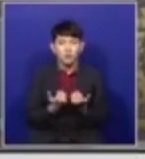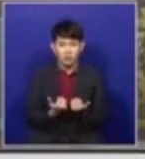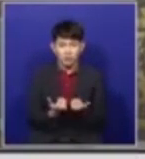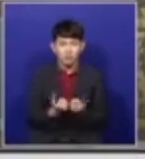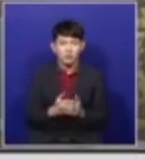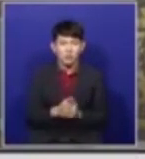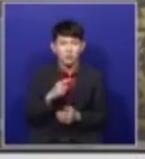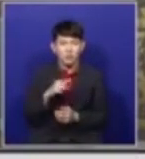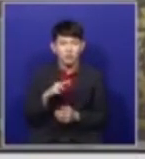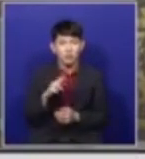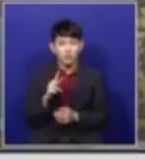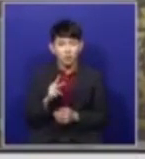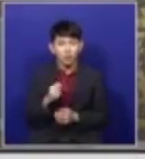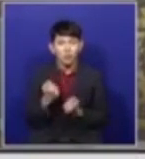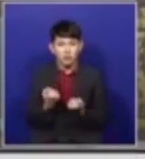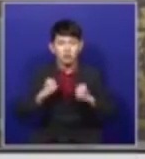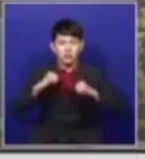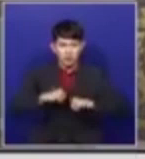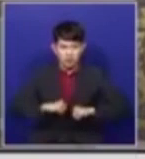ค่ะวันนี้พ.ร.ก.ฉบับนี้กำลังจะลงมติ